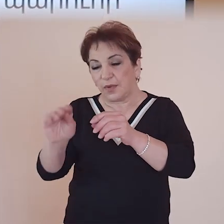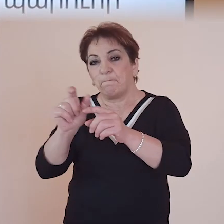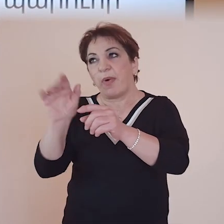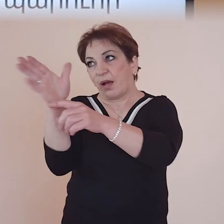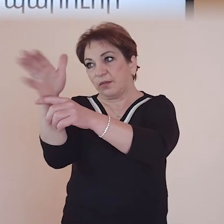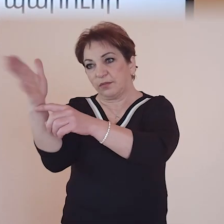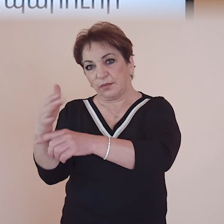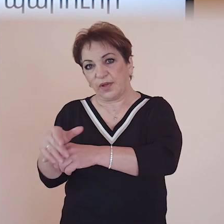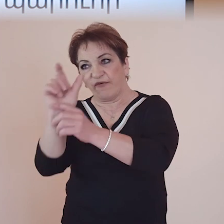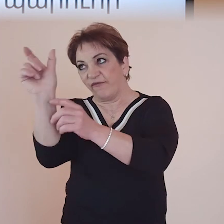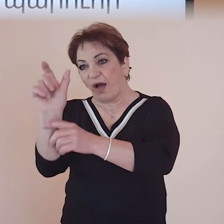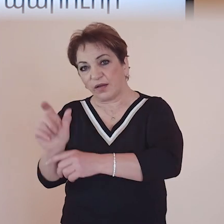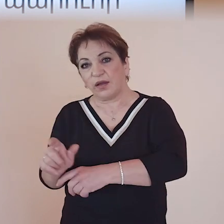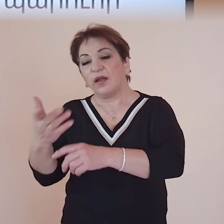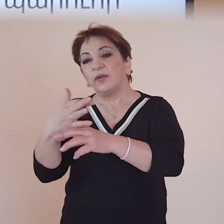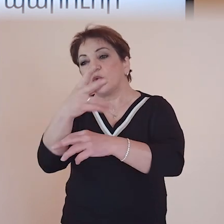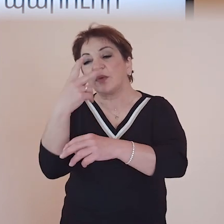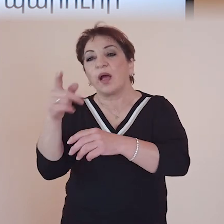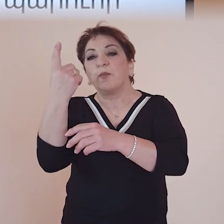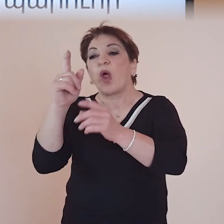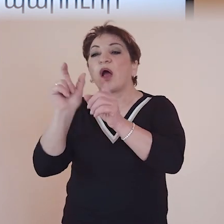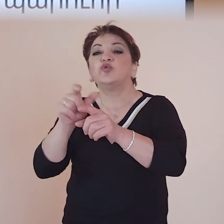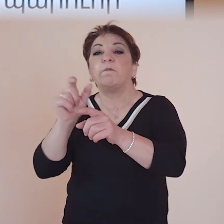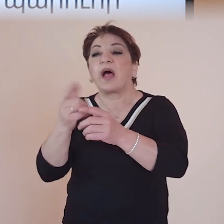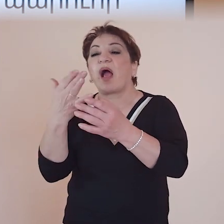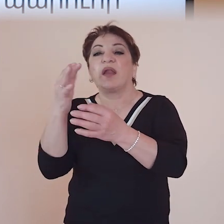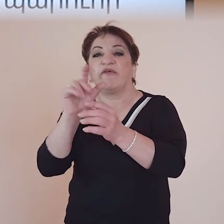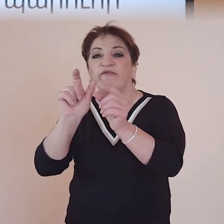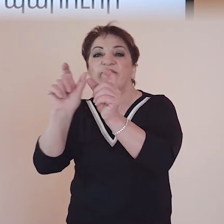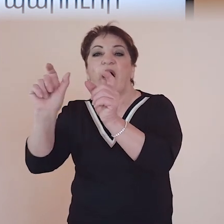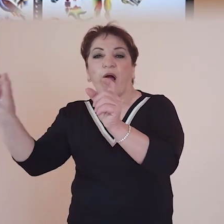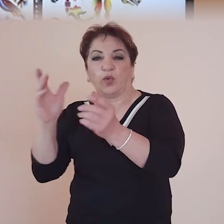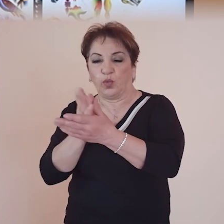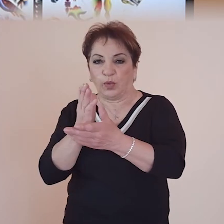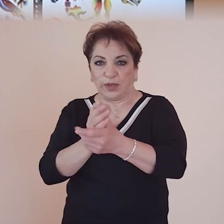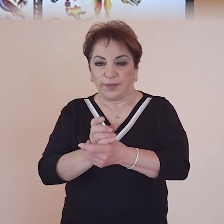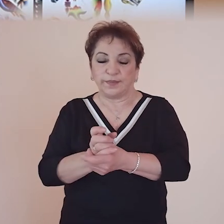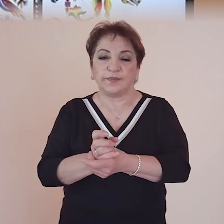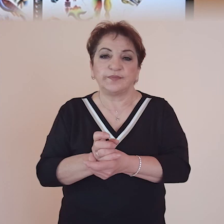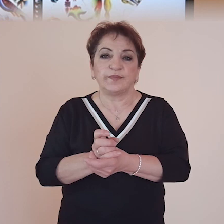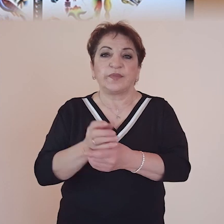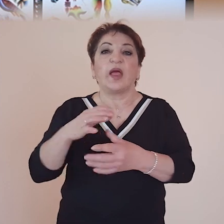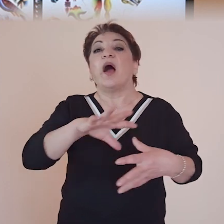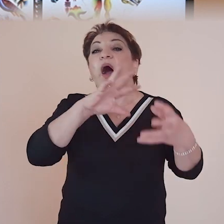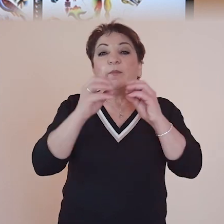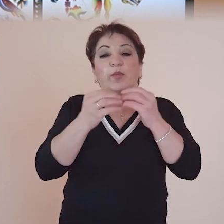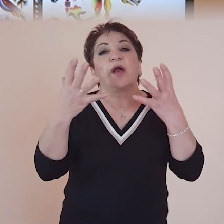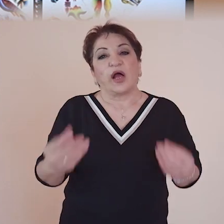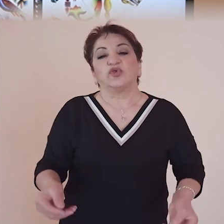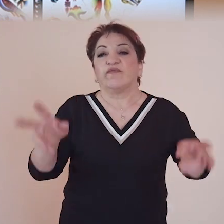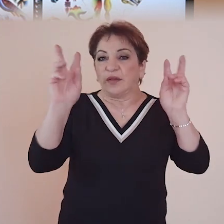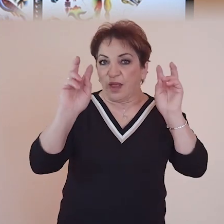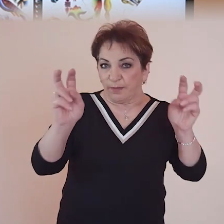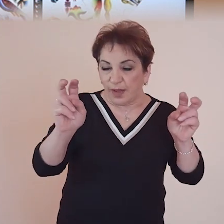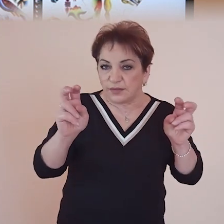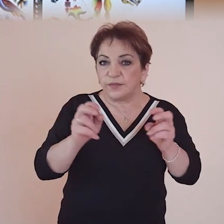բանքերի և տեսնել, թե յուրականչուրվար, քանի բանք ունի։ Եվ անպոպենք այսօրվա մեր թեման,